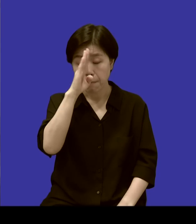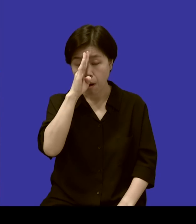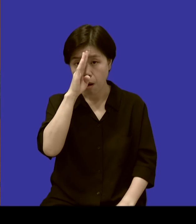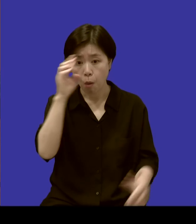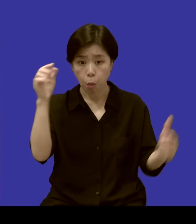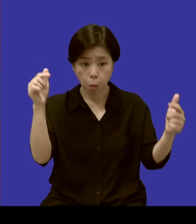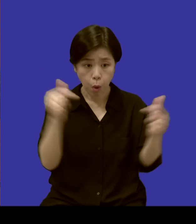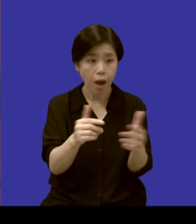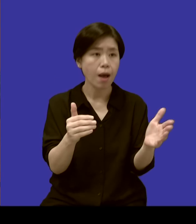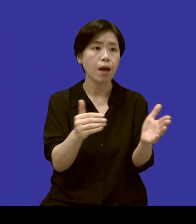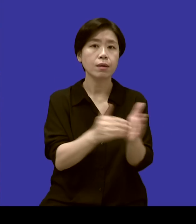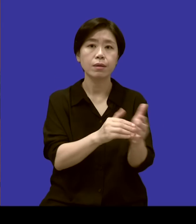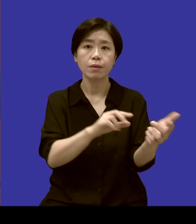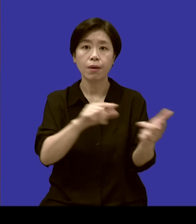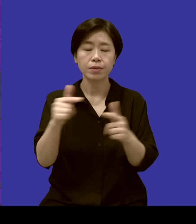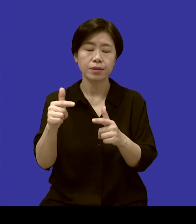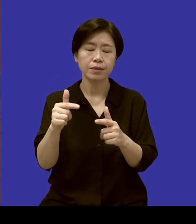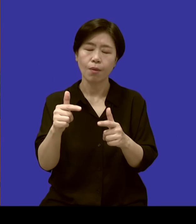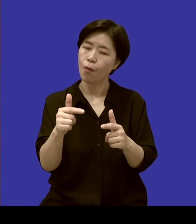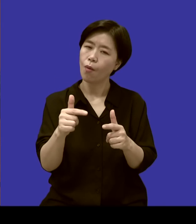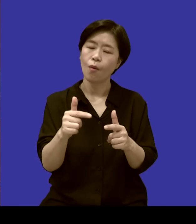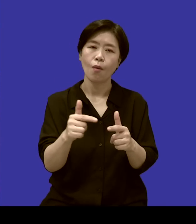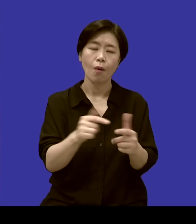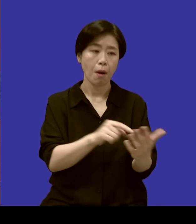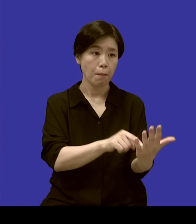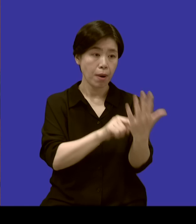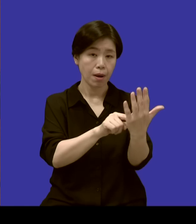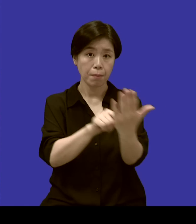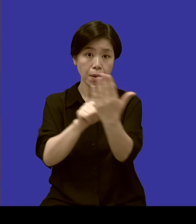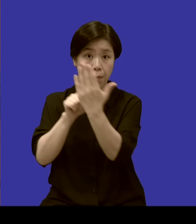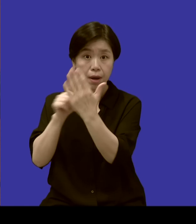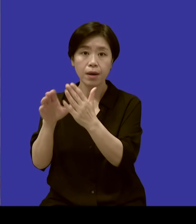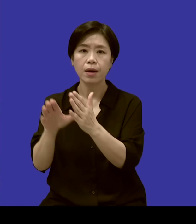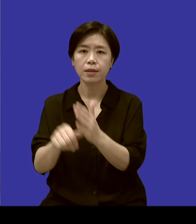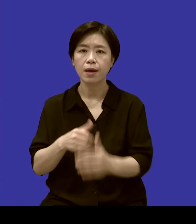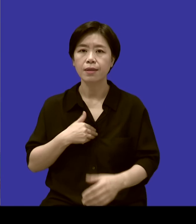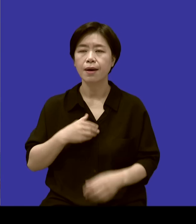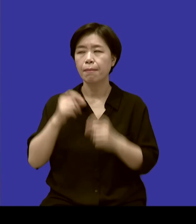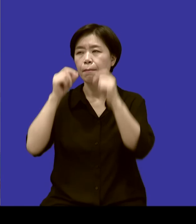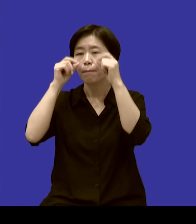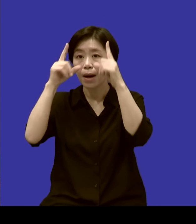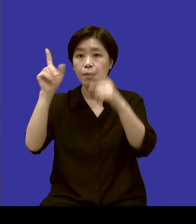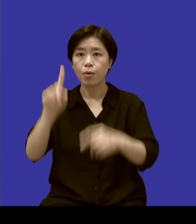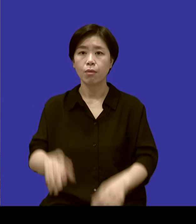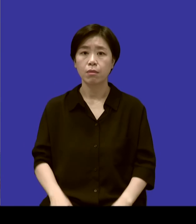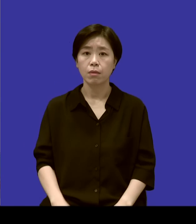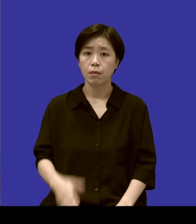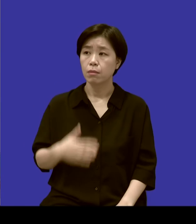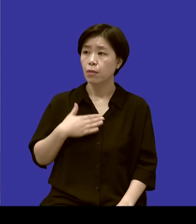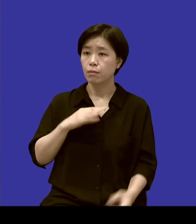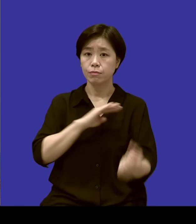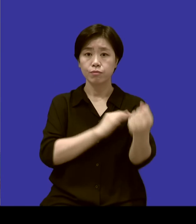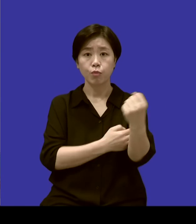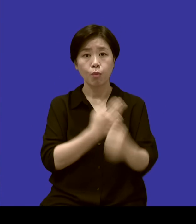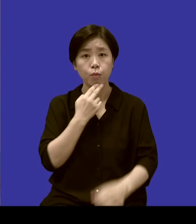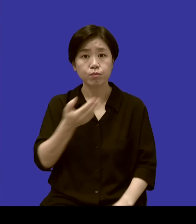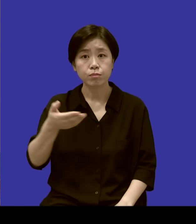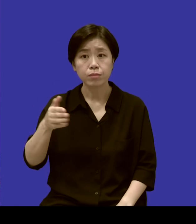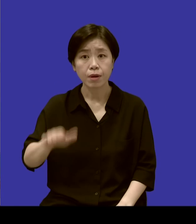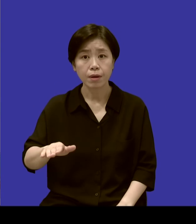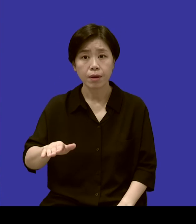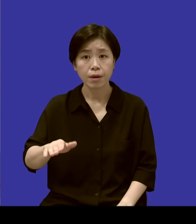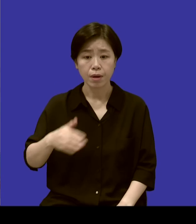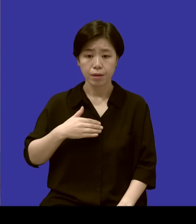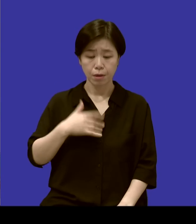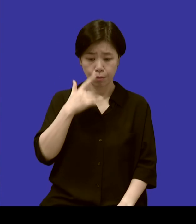역사를 보게 하시고 이러니까 내가 그때 깨달은 건 하나님 저는 아무것도 아닌데 우리 부모는